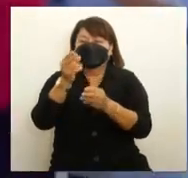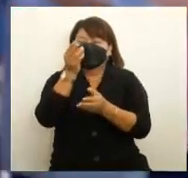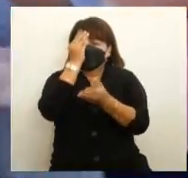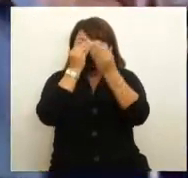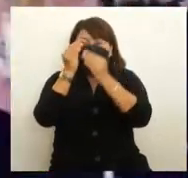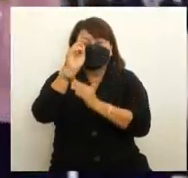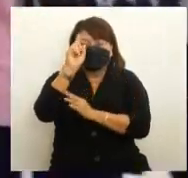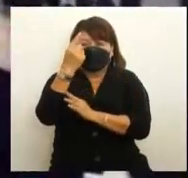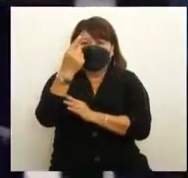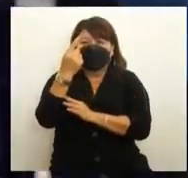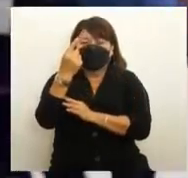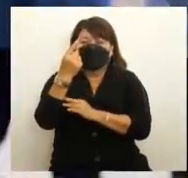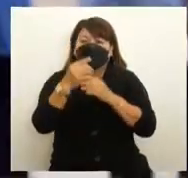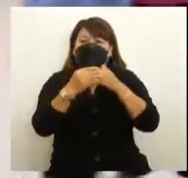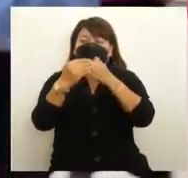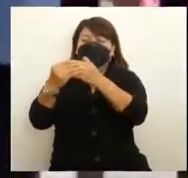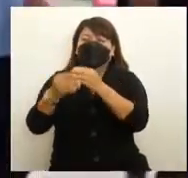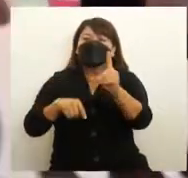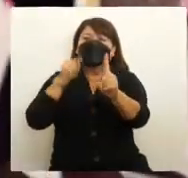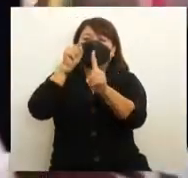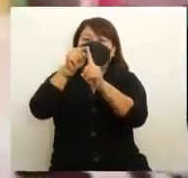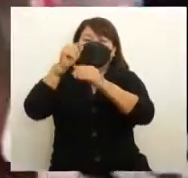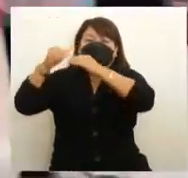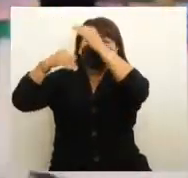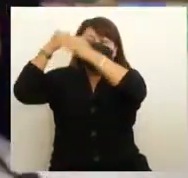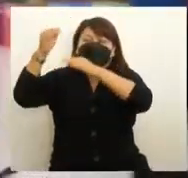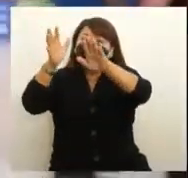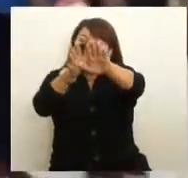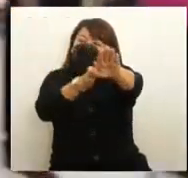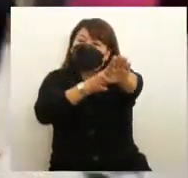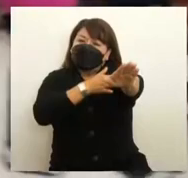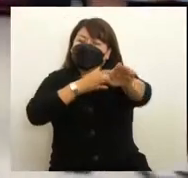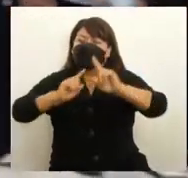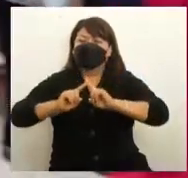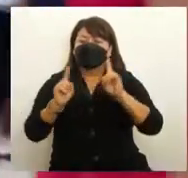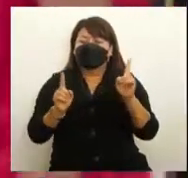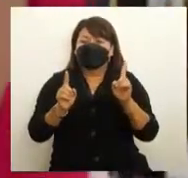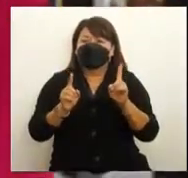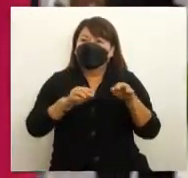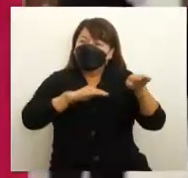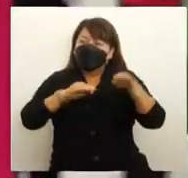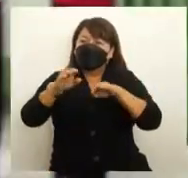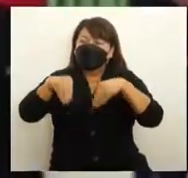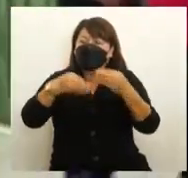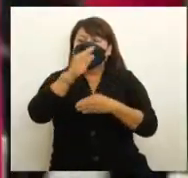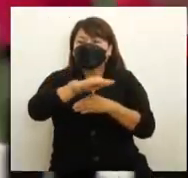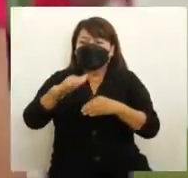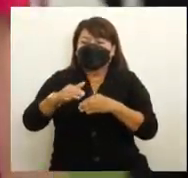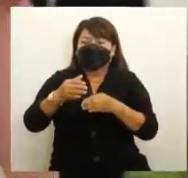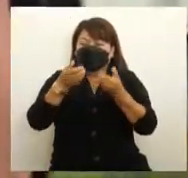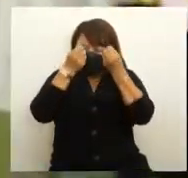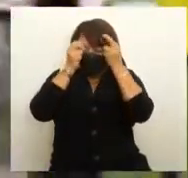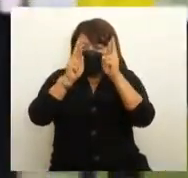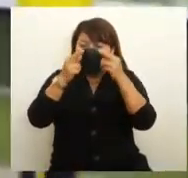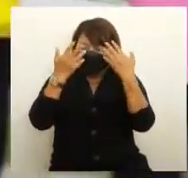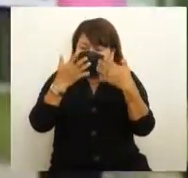ใหม่สำหรับการนำไปสู่เป้าหมายการพัฒนาอย่างยั่งยืนในด้านต่างๆพร้อมทั้งให้นักเรียนที่ผ่านการอบรมส